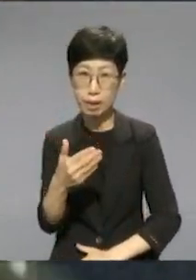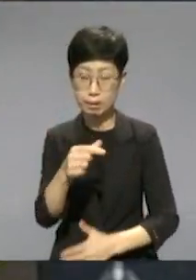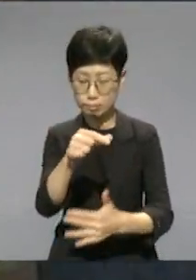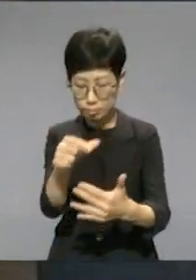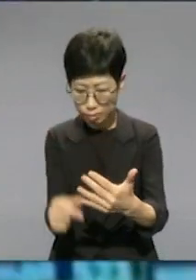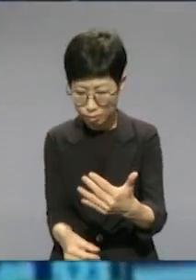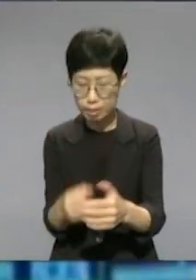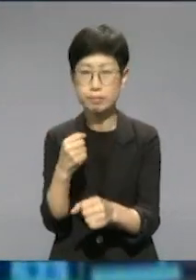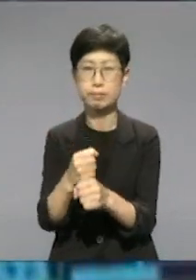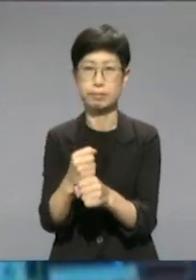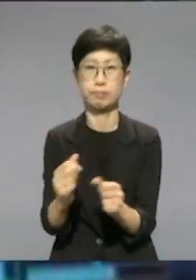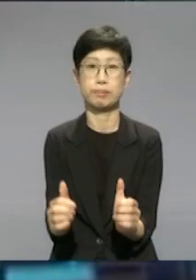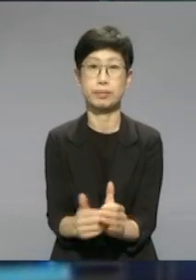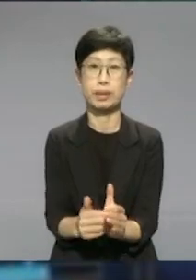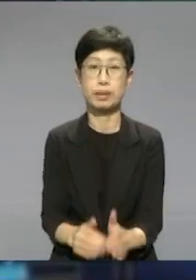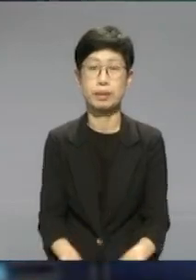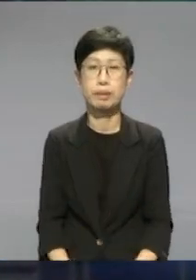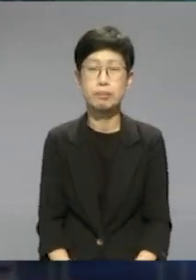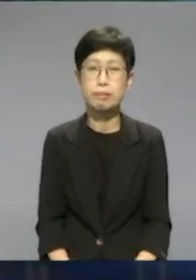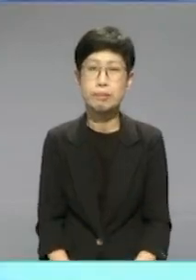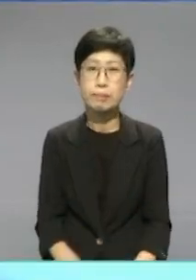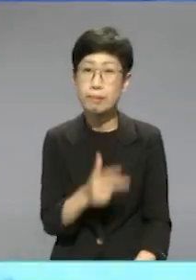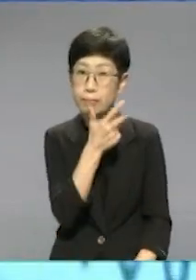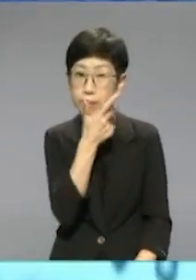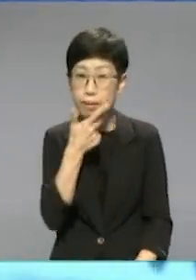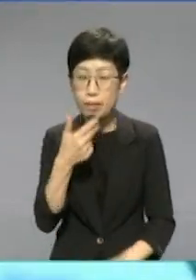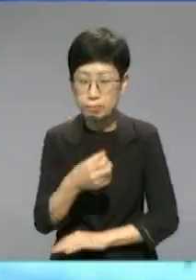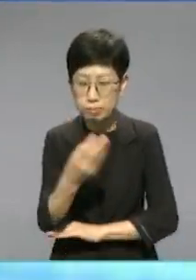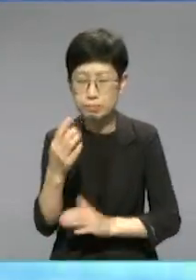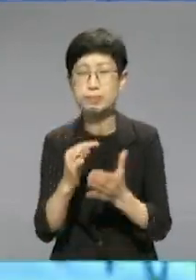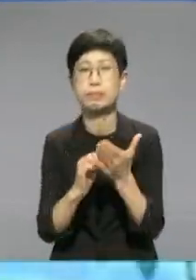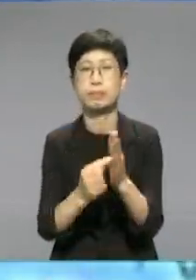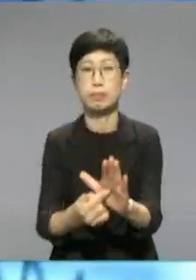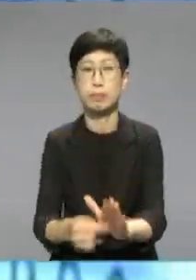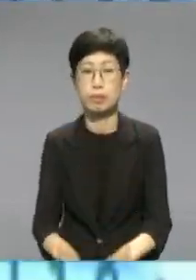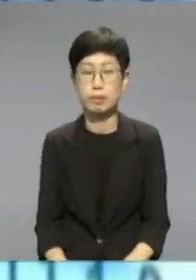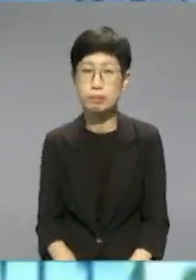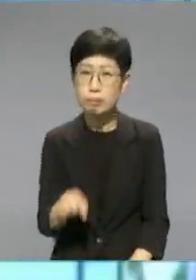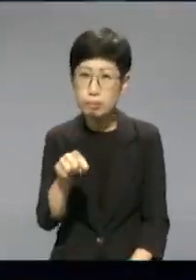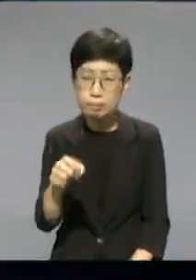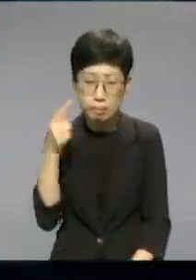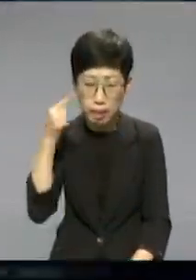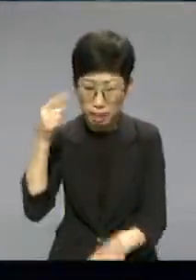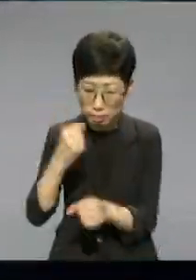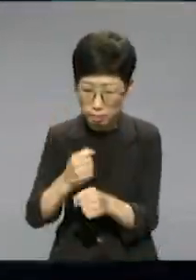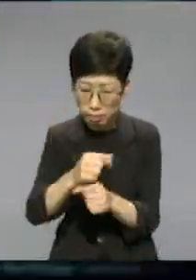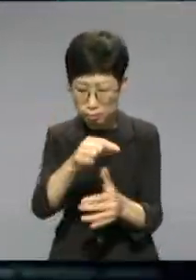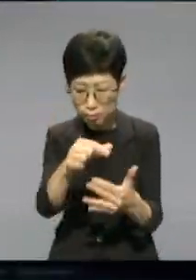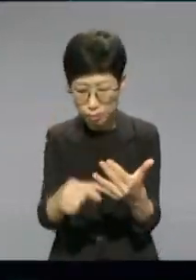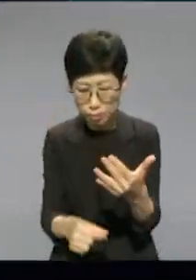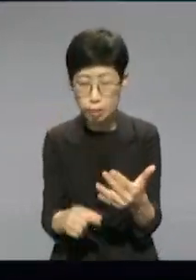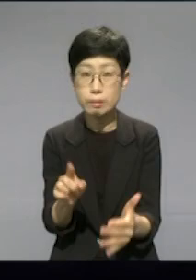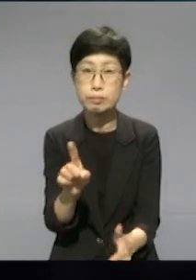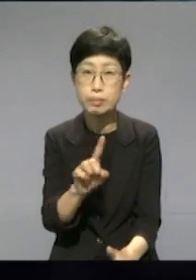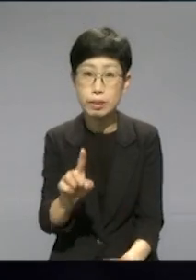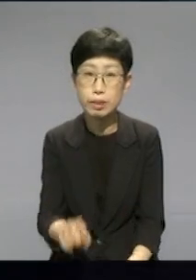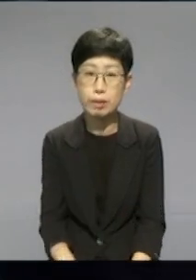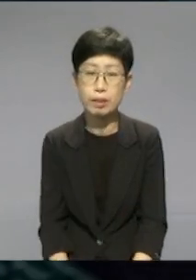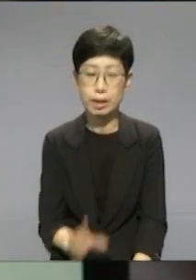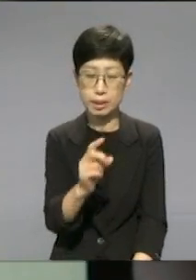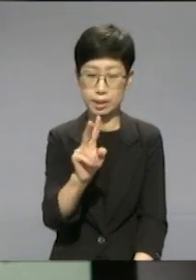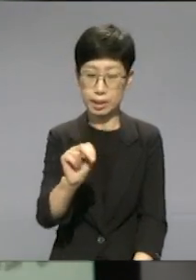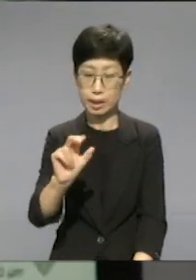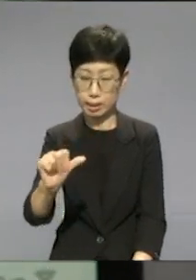프로그램을 개발한 것으로 알려졌습니다 영국 일간 가디언에 따르면 딥마인드가 개발한 알파 미스 센스 프로그램은